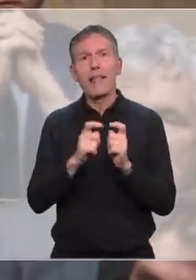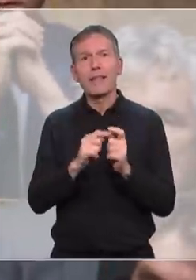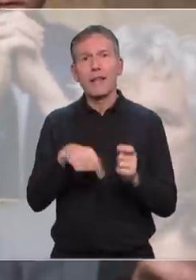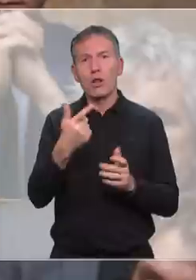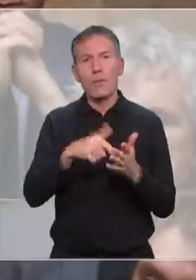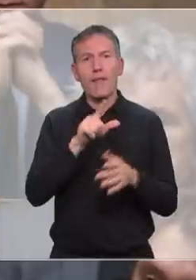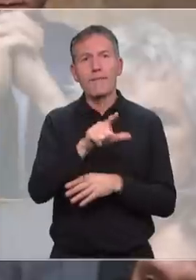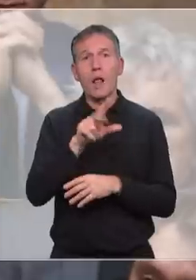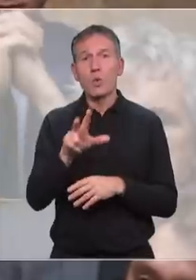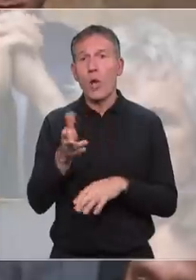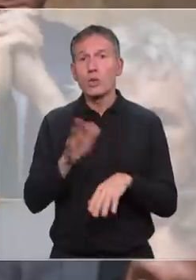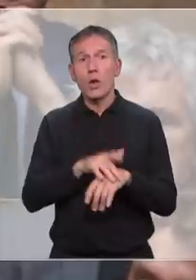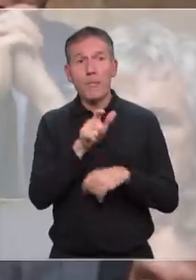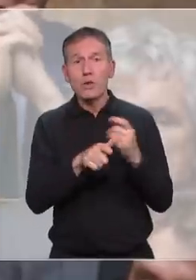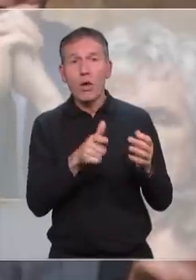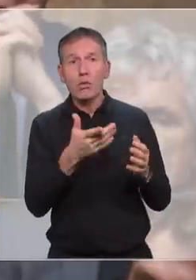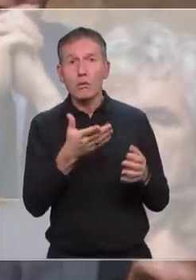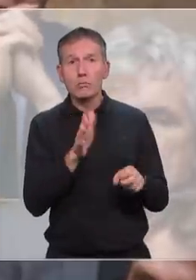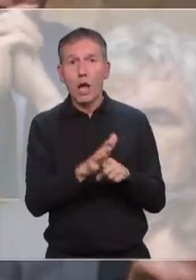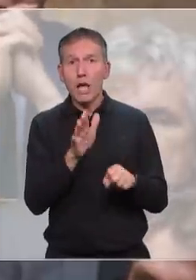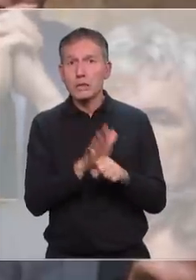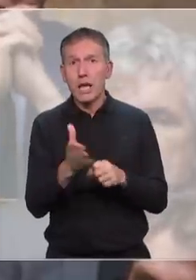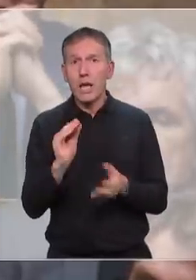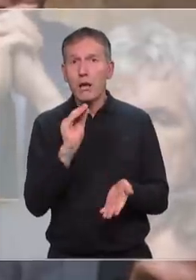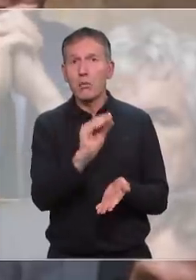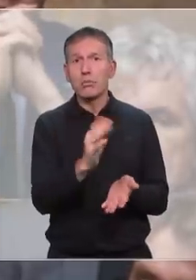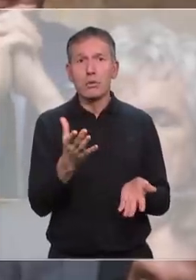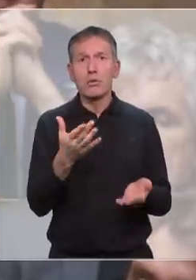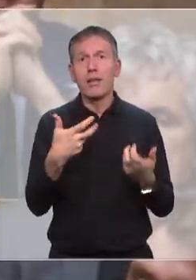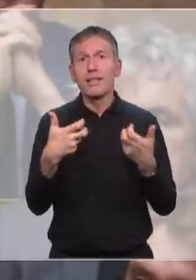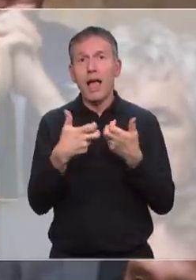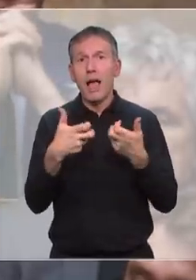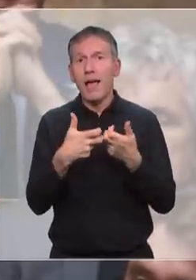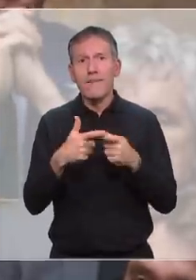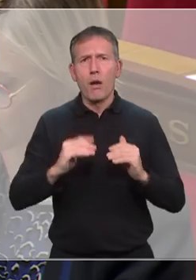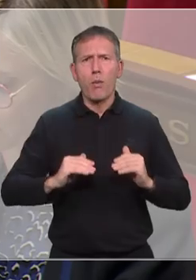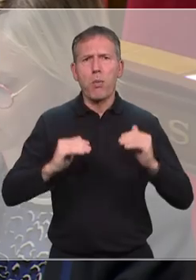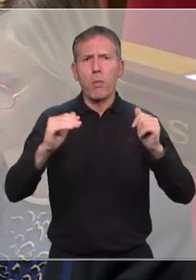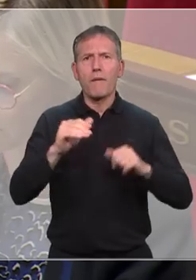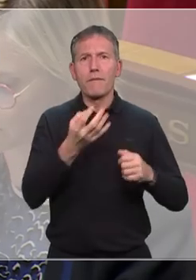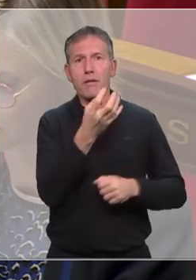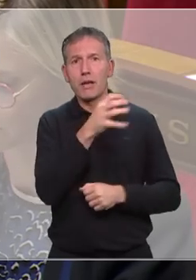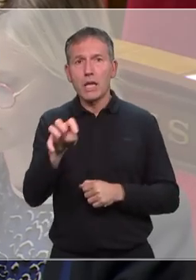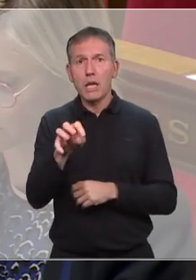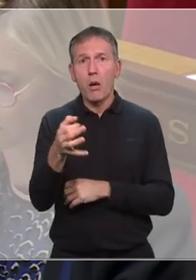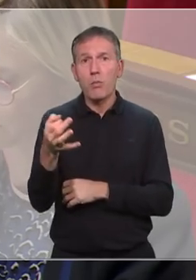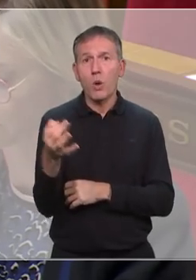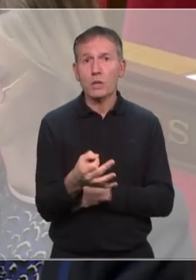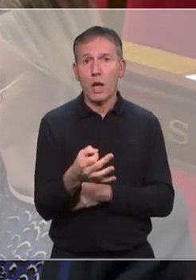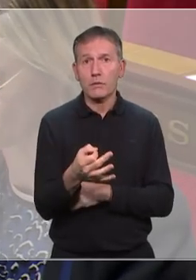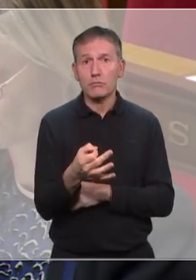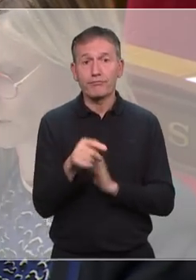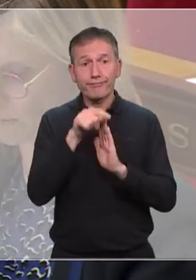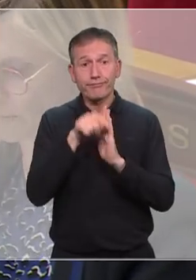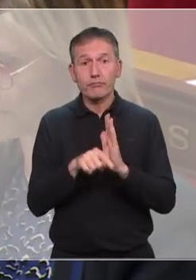2023 pour les non-éligibles est plus qu'insuffisante. Aujourd'hui, la tarification est en hausse de près de 400%. Vos mesures